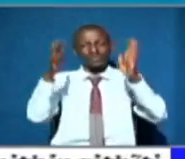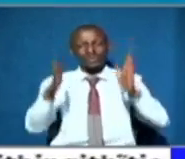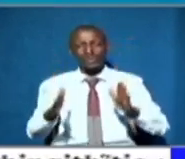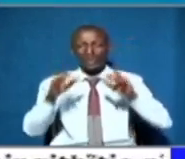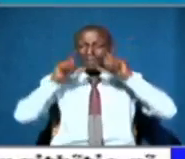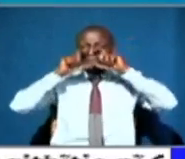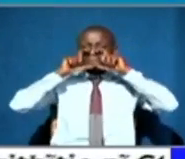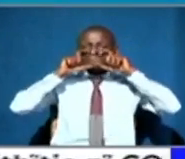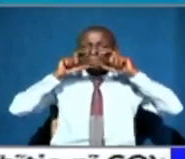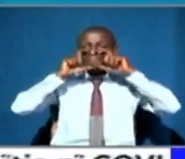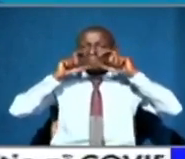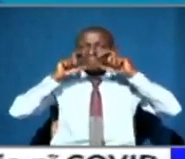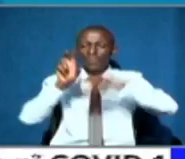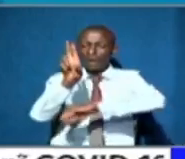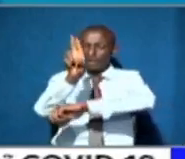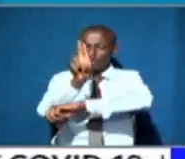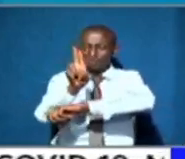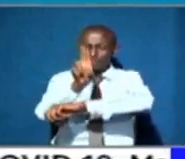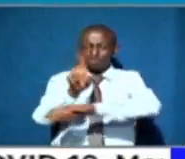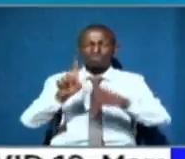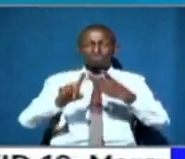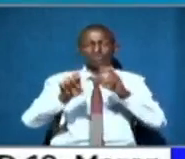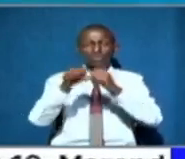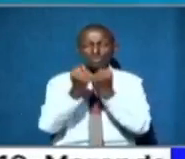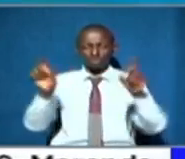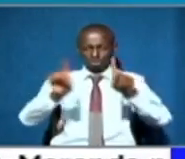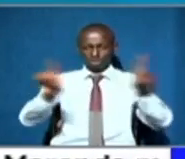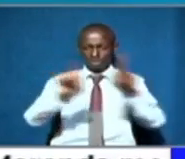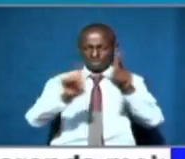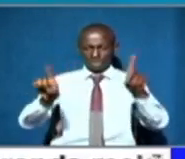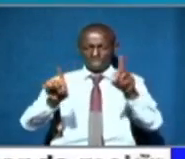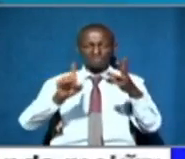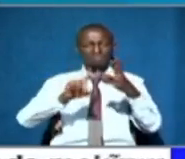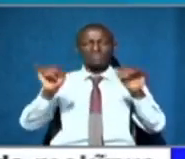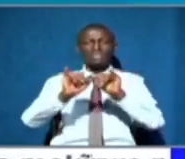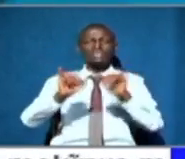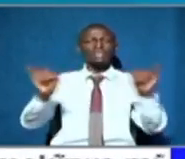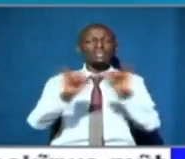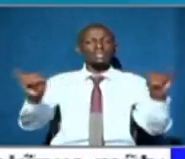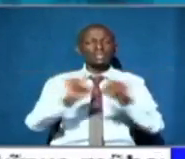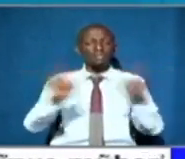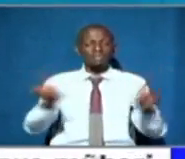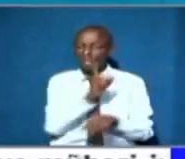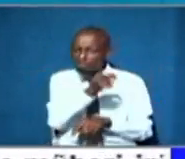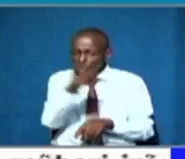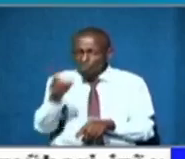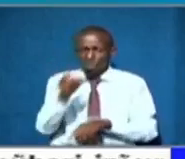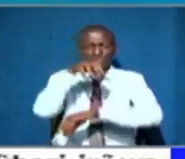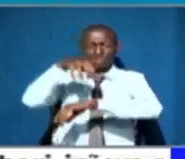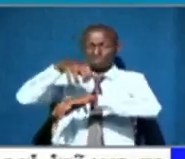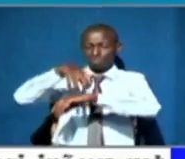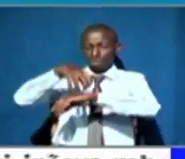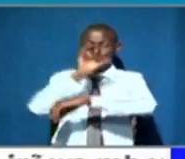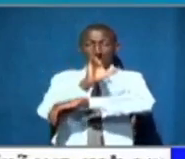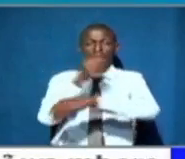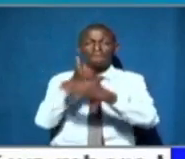barakoa. Social distance. Otheru. Ruu iyo ni tahadhari. No kaige ona tuwe mithigitine na makanithaine ona gutana